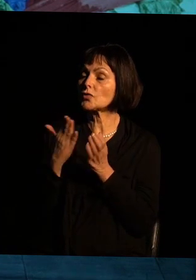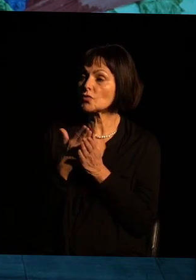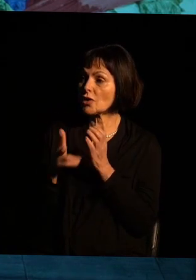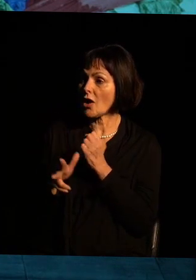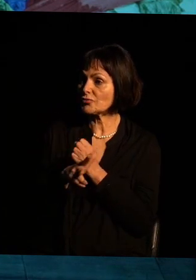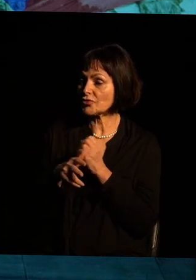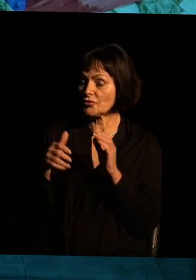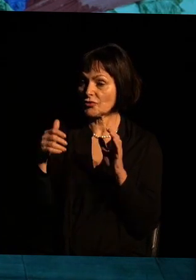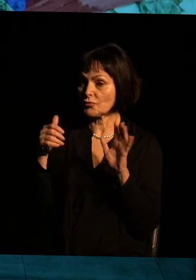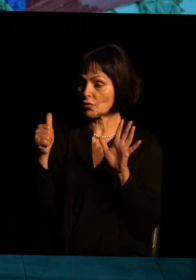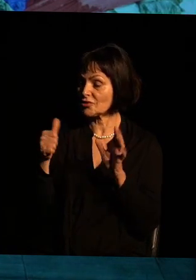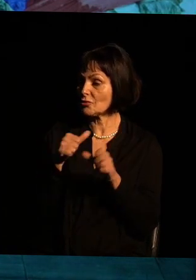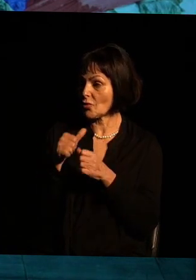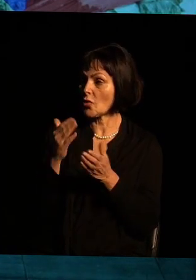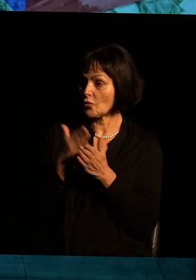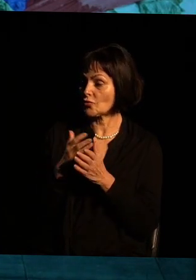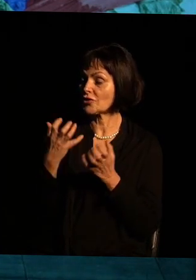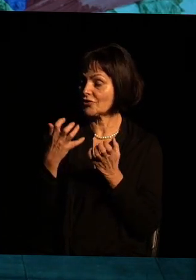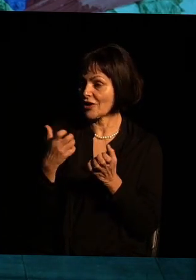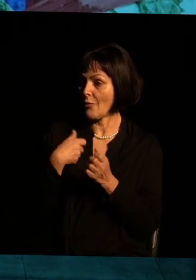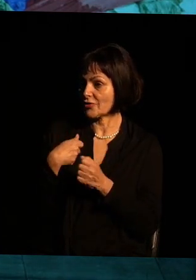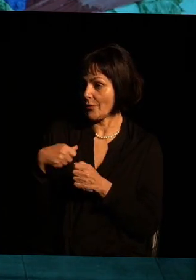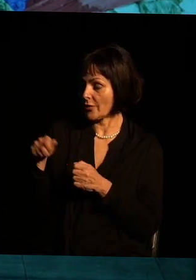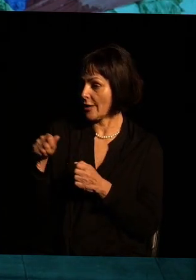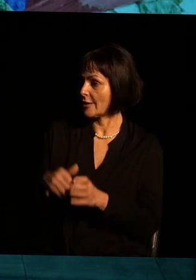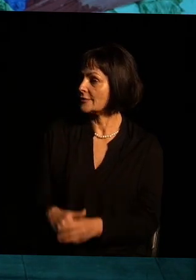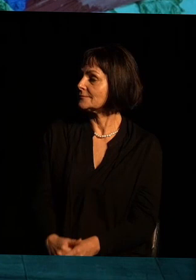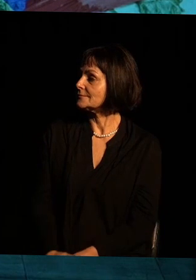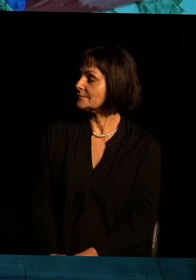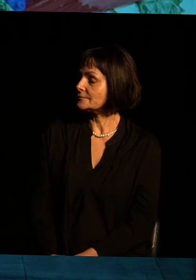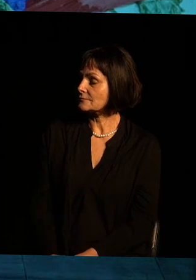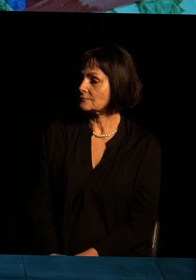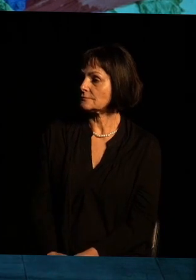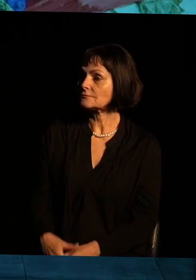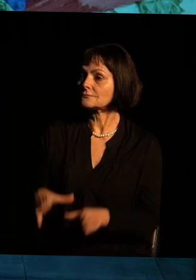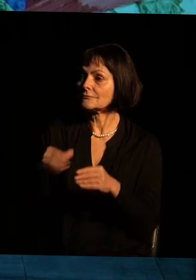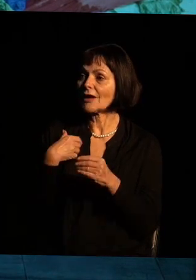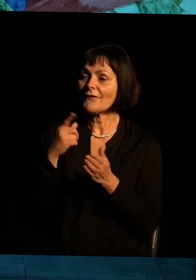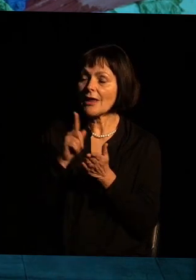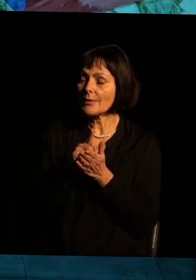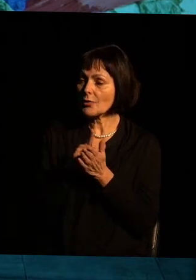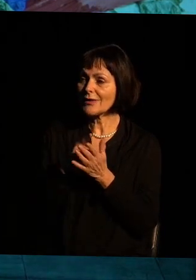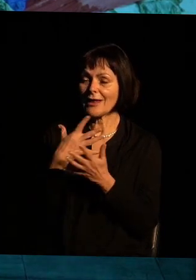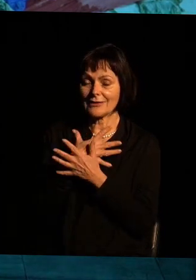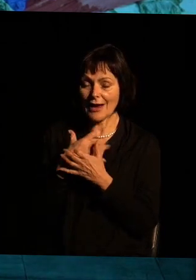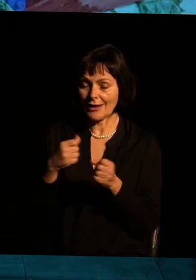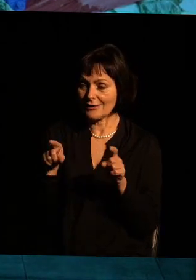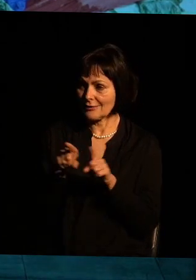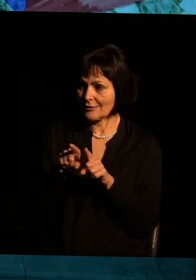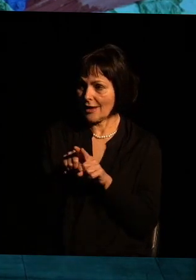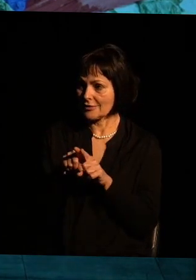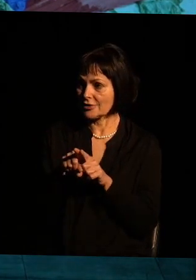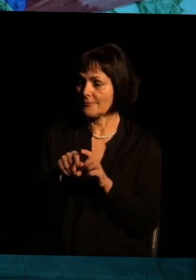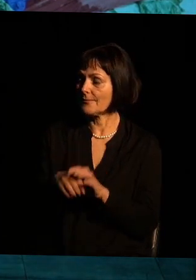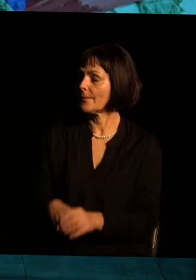tym, żeby chciałeś jechać na tę wyprawę, która tam przyniosła też równie wiele triumfów, jak i tragedii, trochę jak